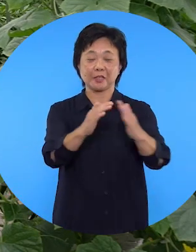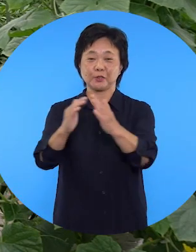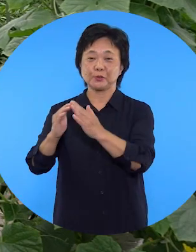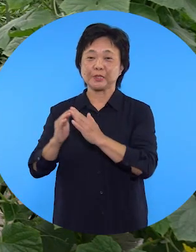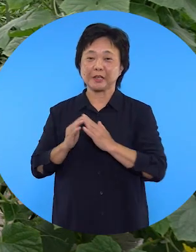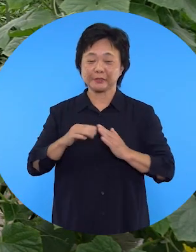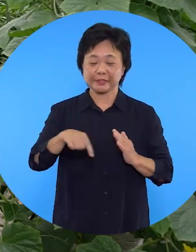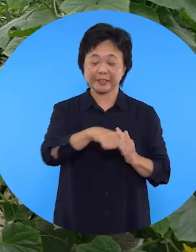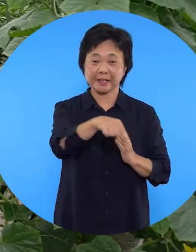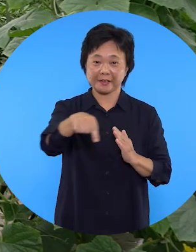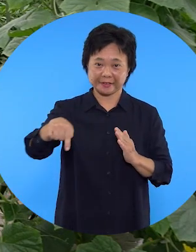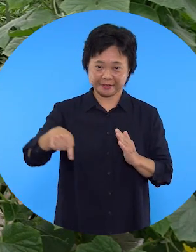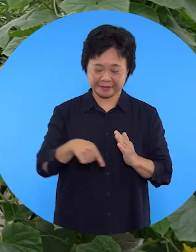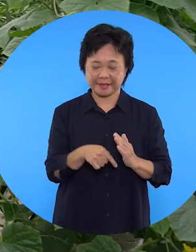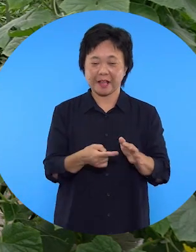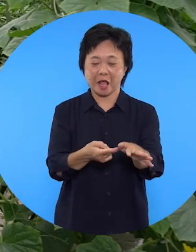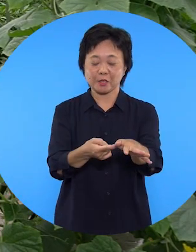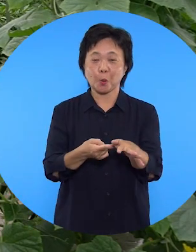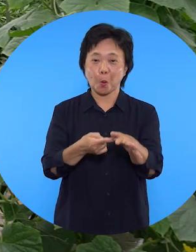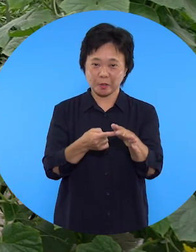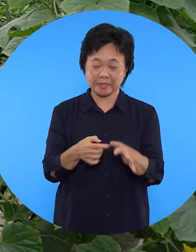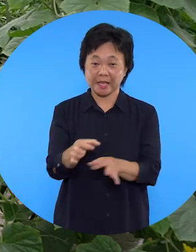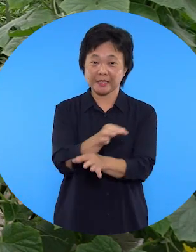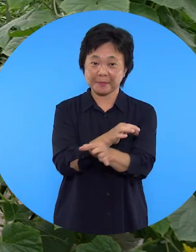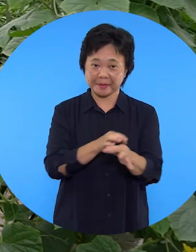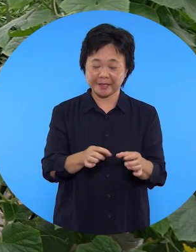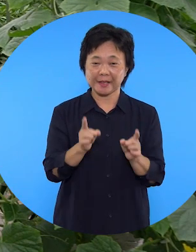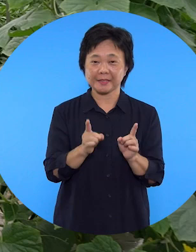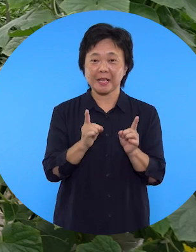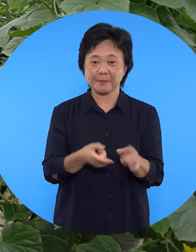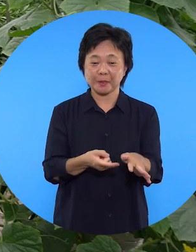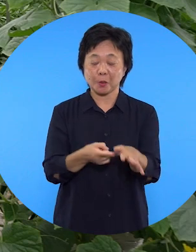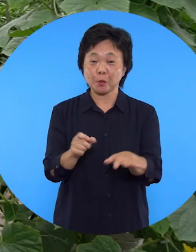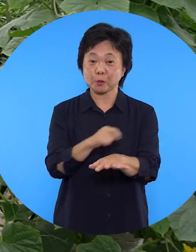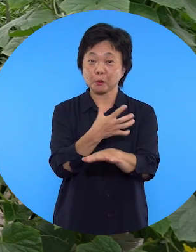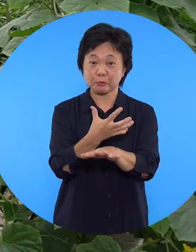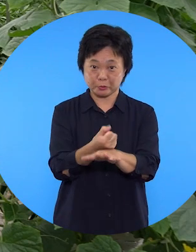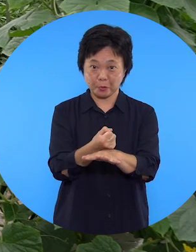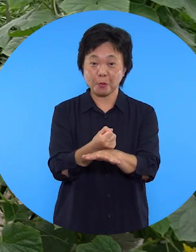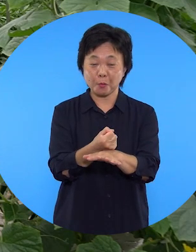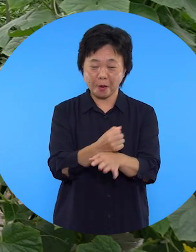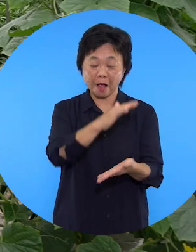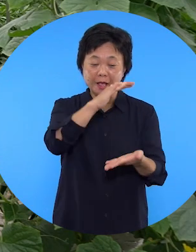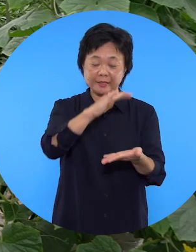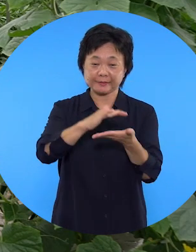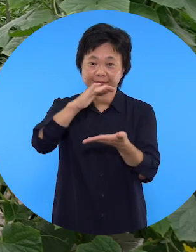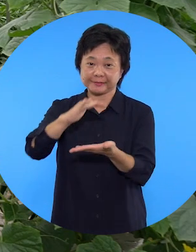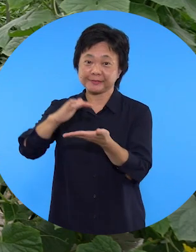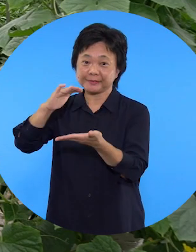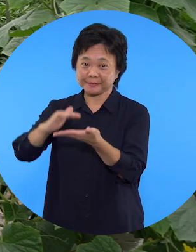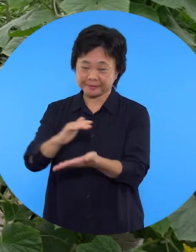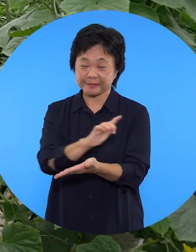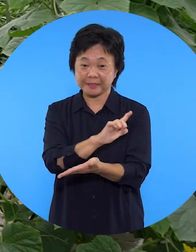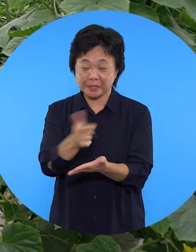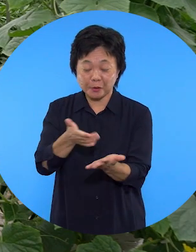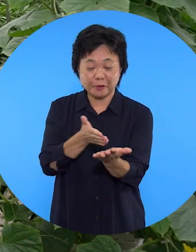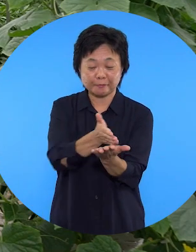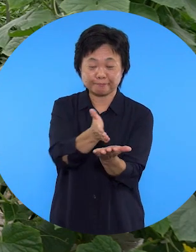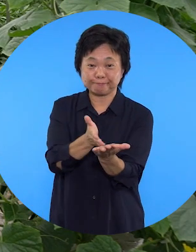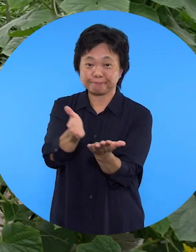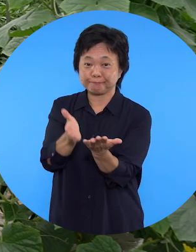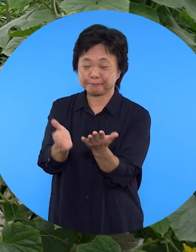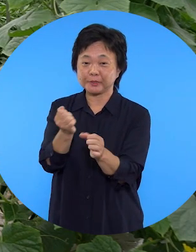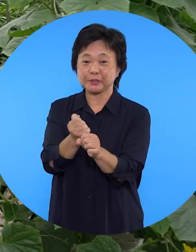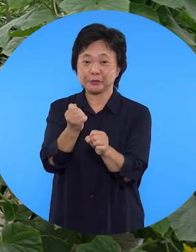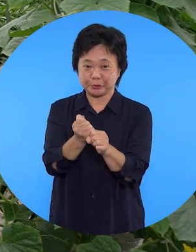住宅地に囲まで限られた農地で営まれる練馬の農業の特色はたくさんの種類の野菜を少しずつ